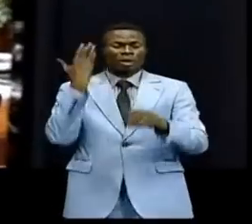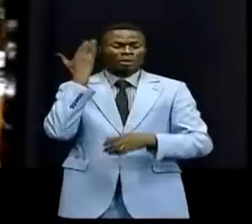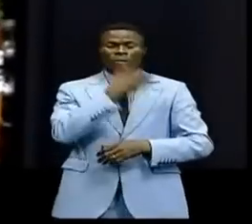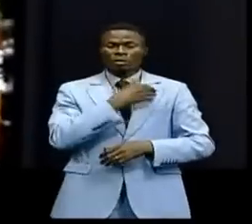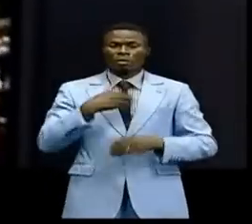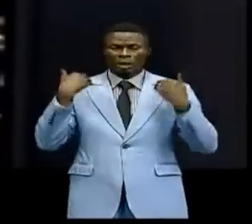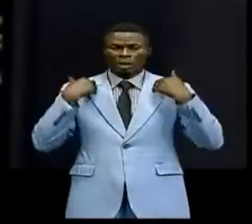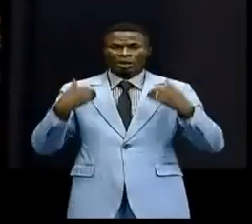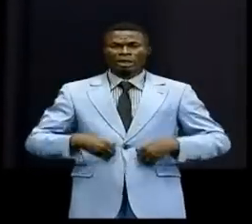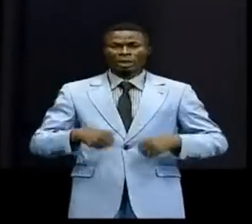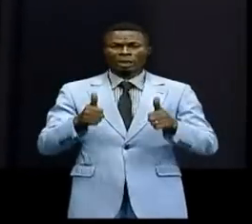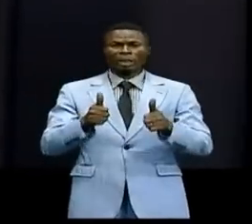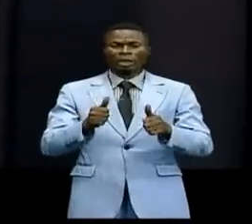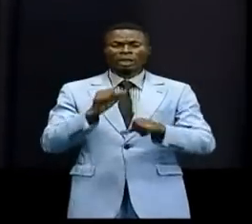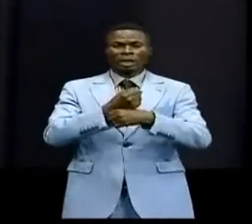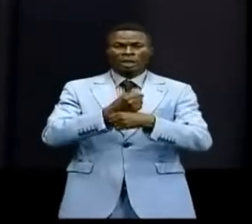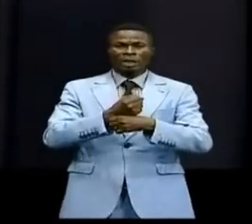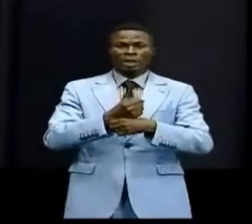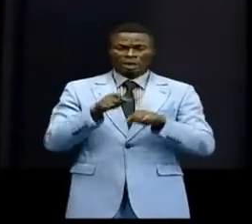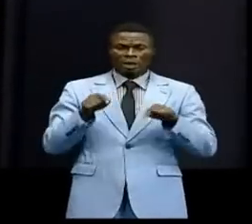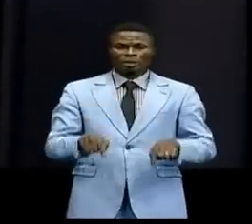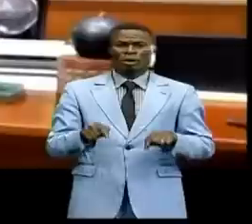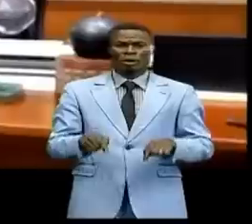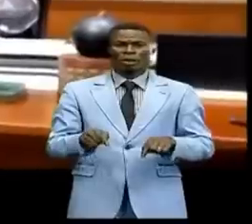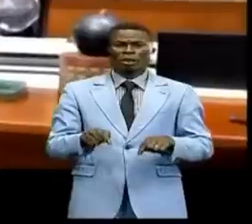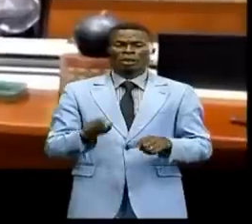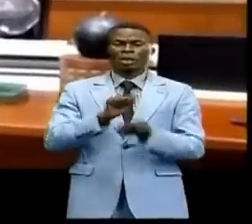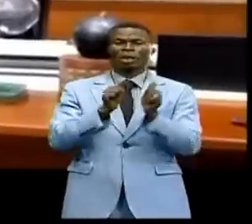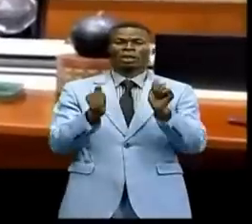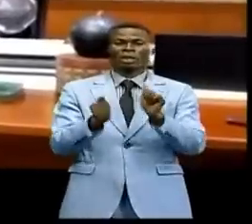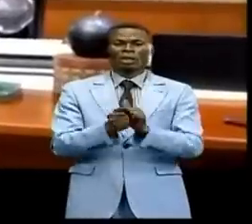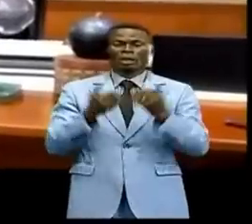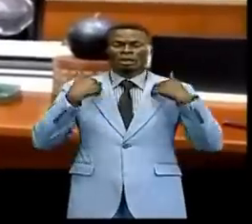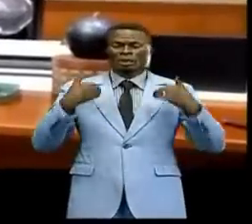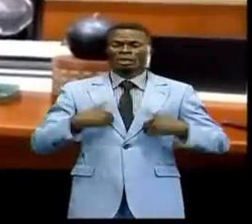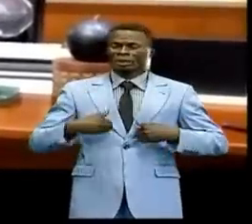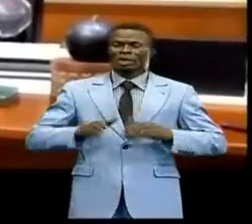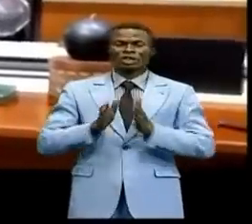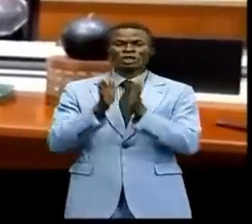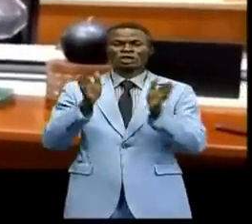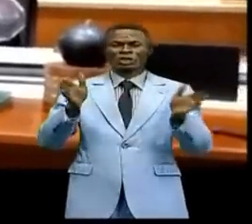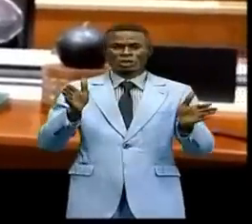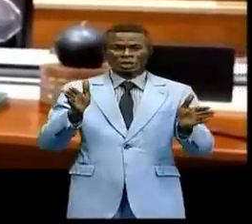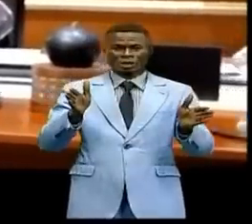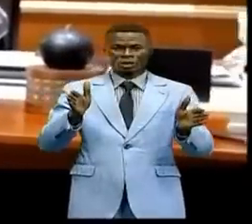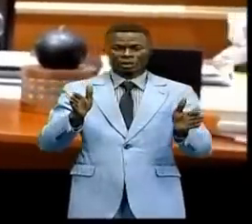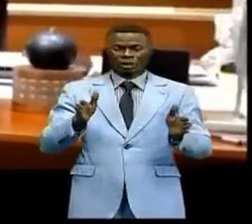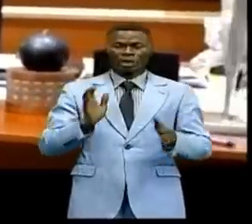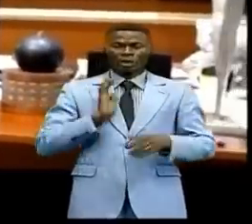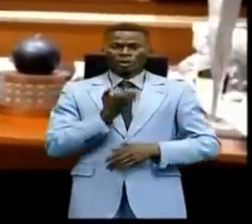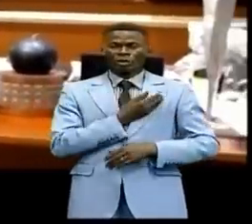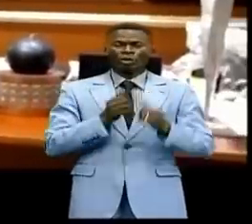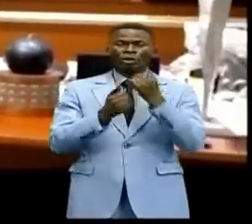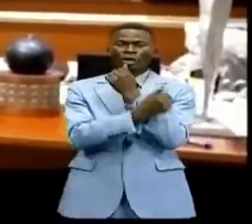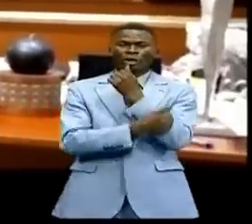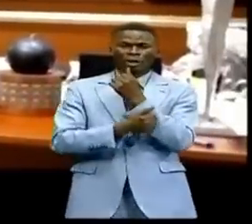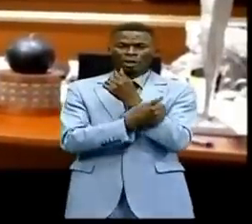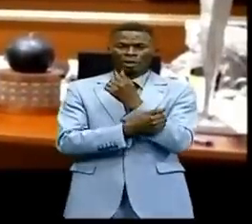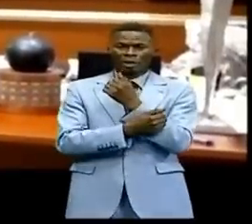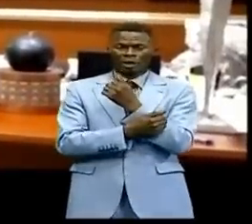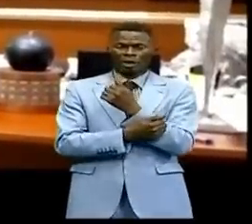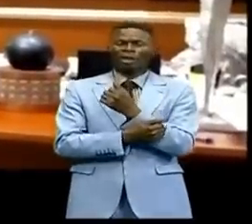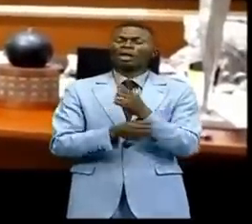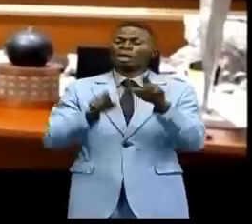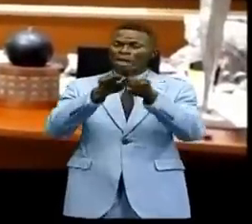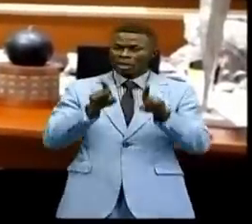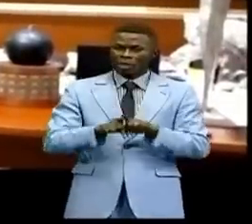santé et qui constituent de ces faits un problème de santé publique. Notre pays n'échappe pas pan à